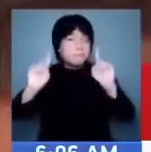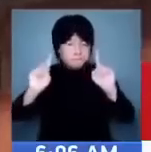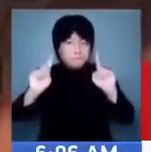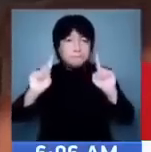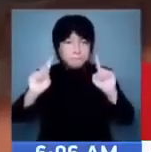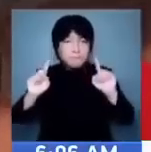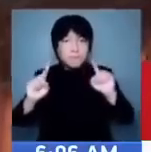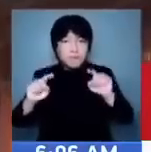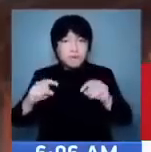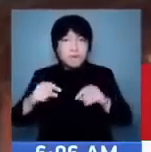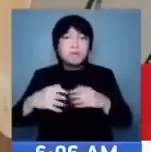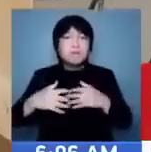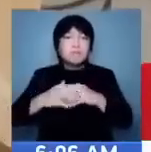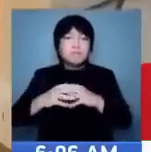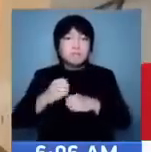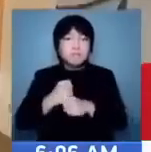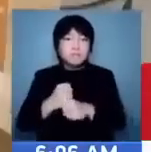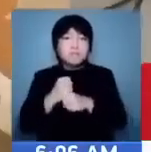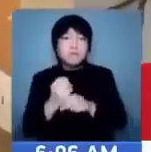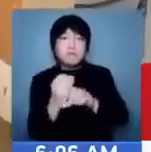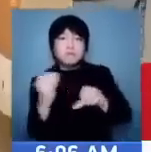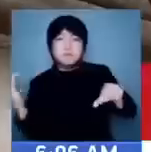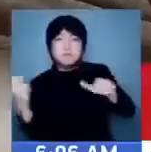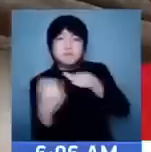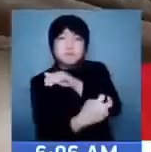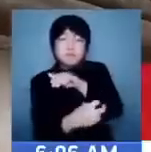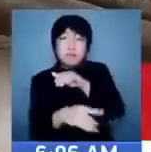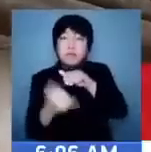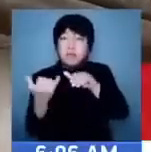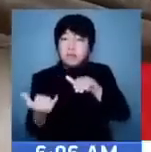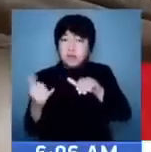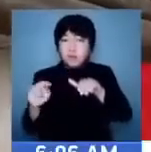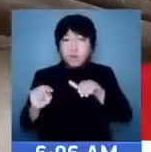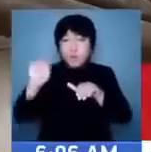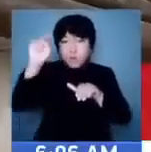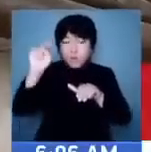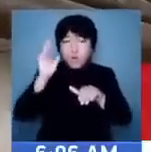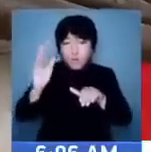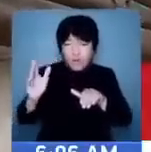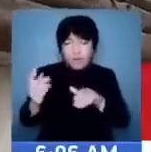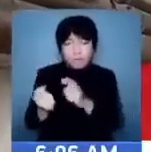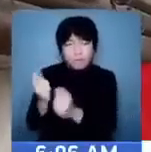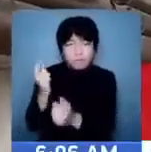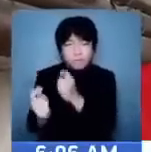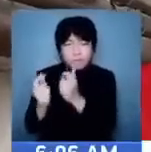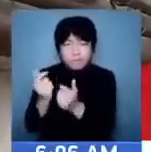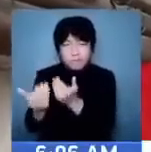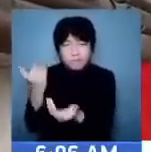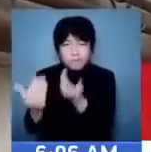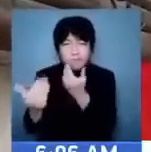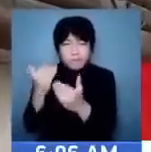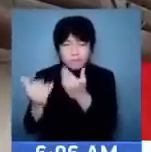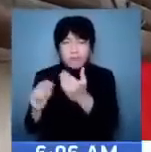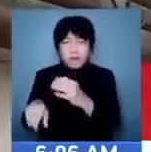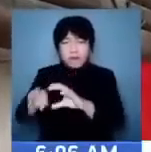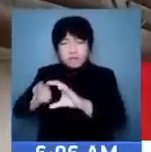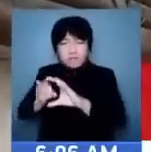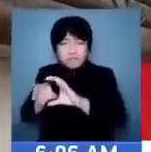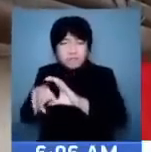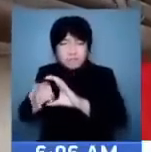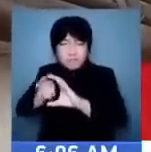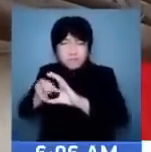buwan naman sinimula ng pagbutas ng northbound lane. Makapal ang concrete segments na nagsisilbing dingding ng tunnel.